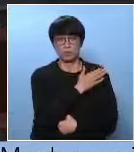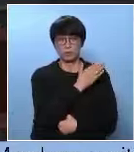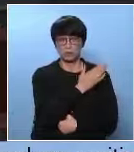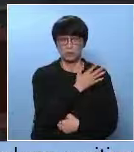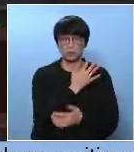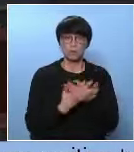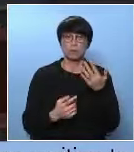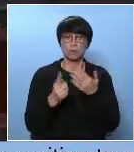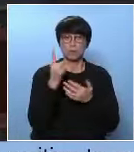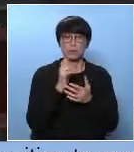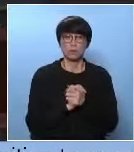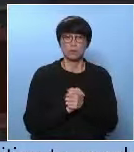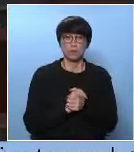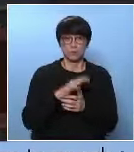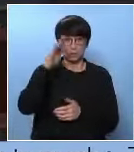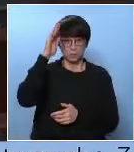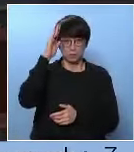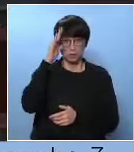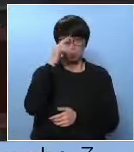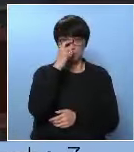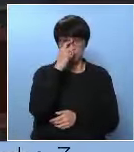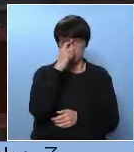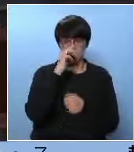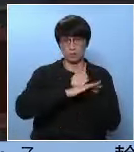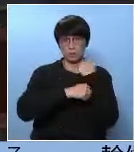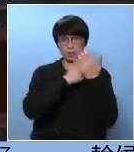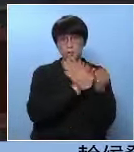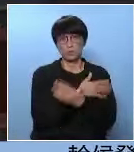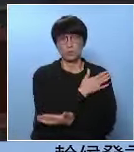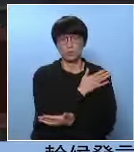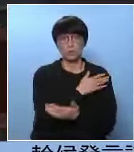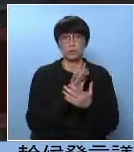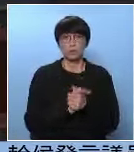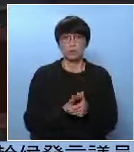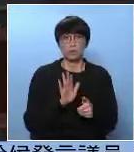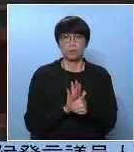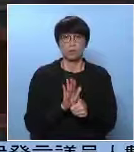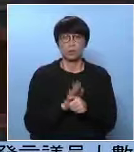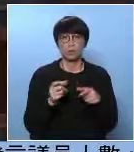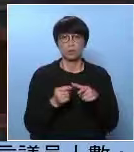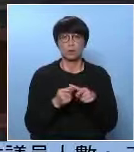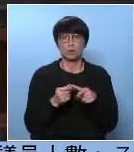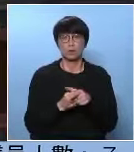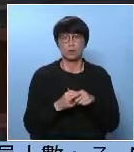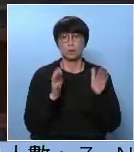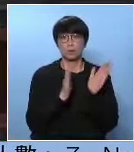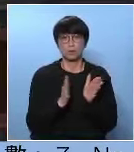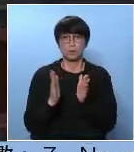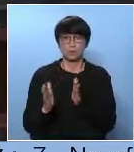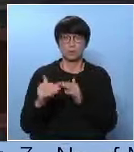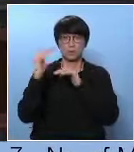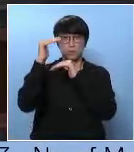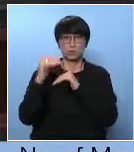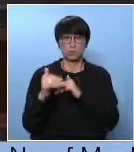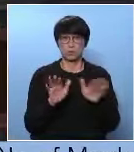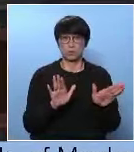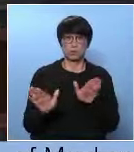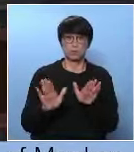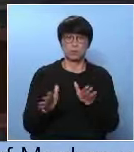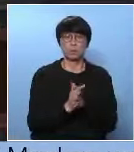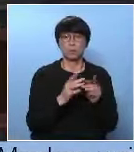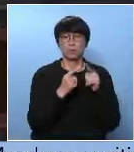網。警務人員有法定責任維持公共安全和公共秩序，保護市民